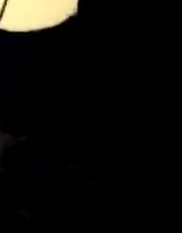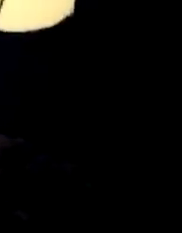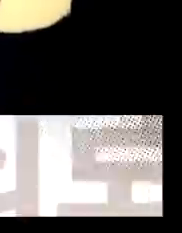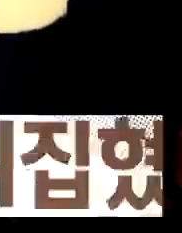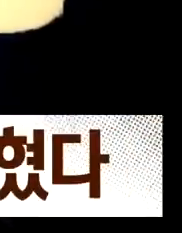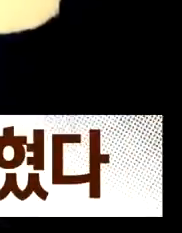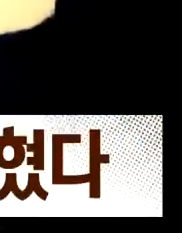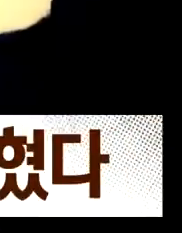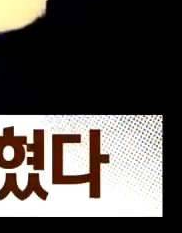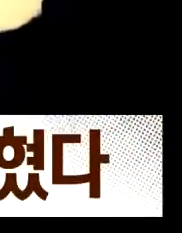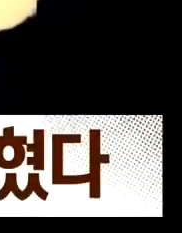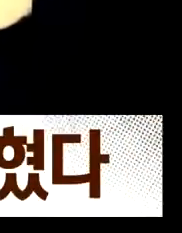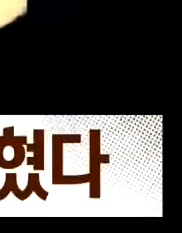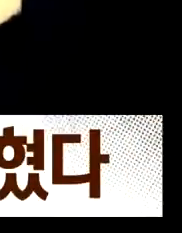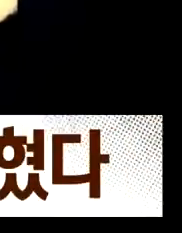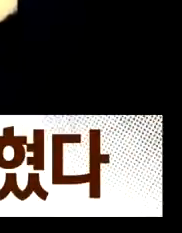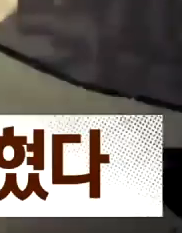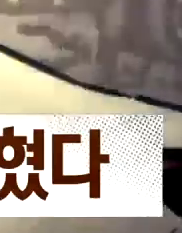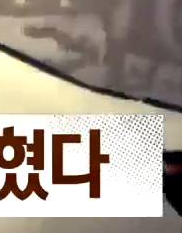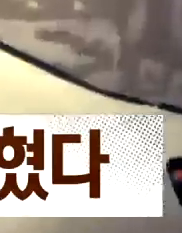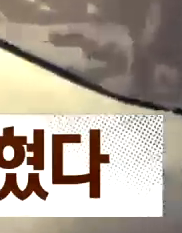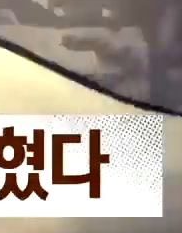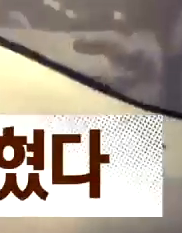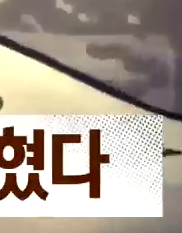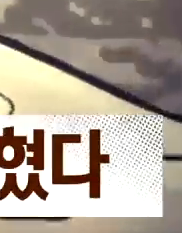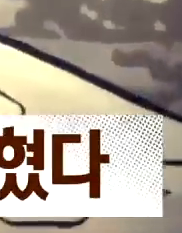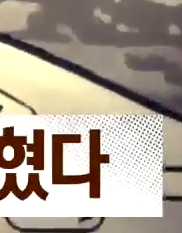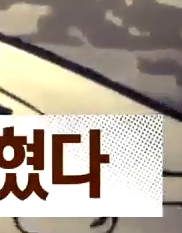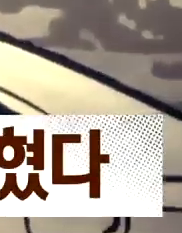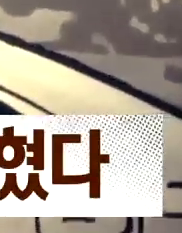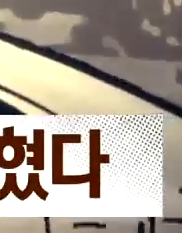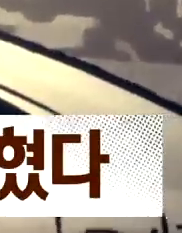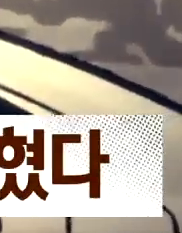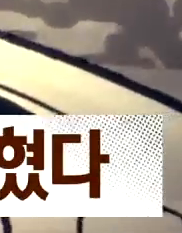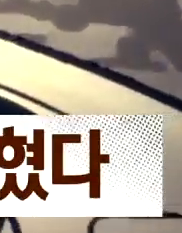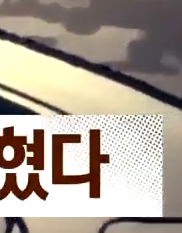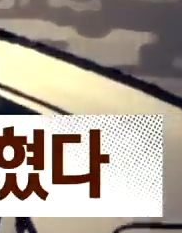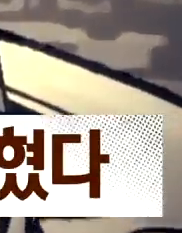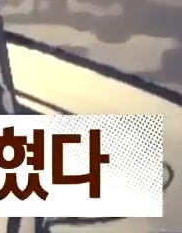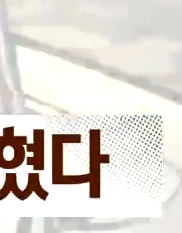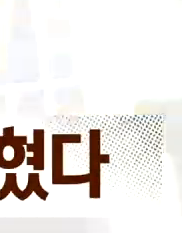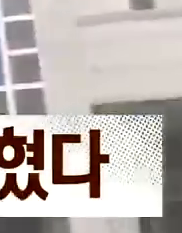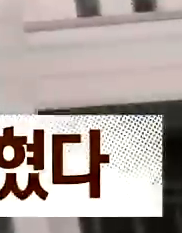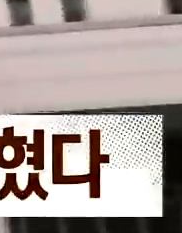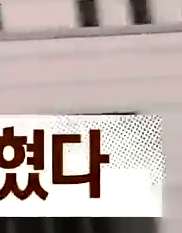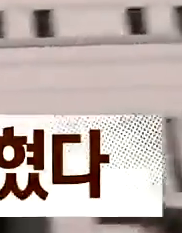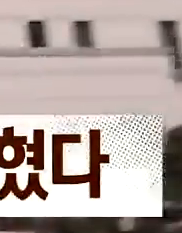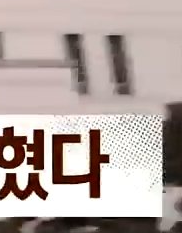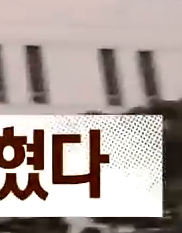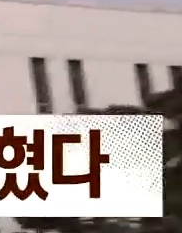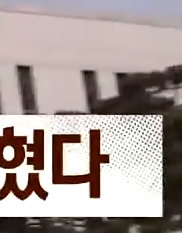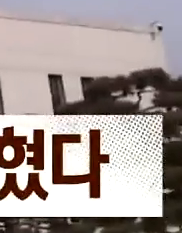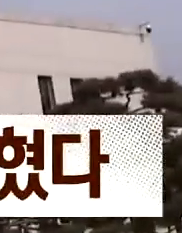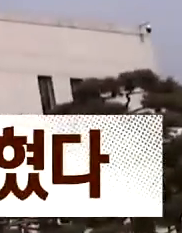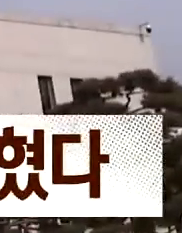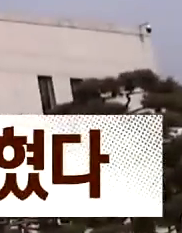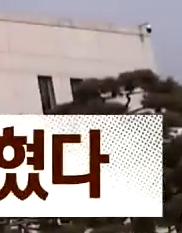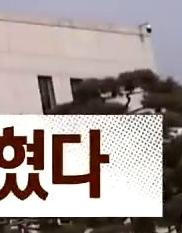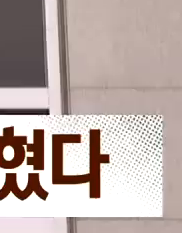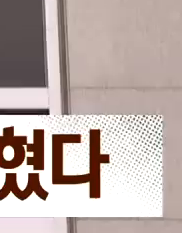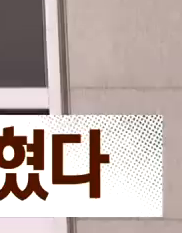뇌출혈로 쓰러진 여직원을 방치에 숨지게 연 혐의를 받는 국토연구원 전 부원장에 대한 항소심에서 일진 판결이